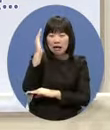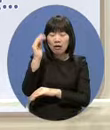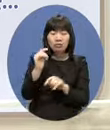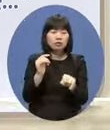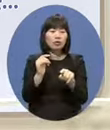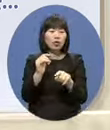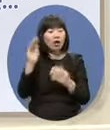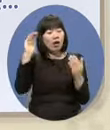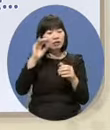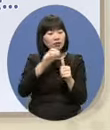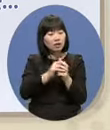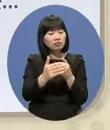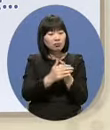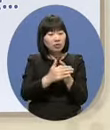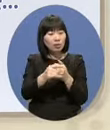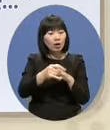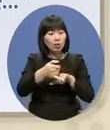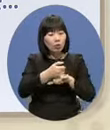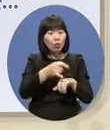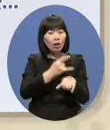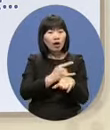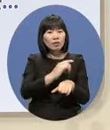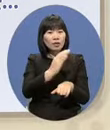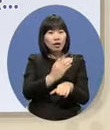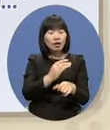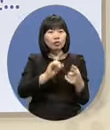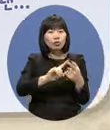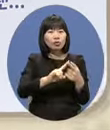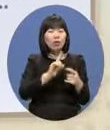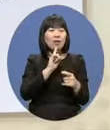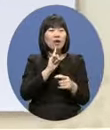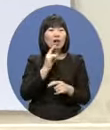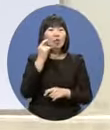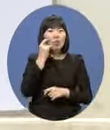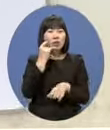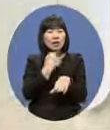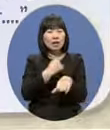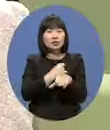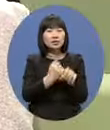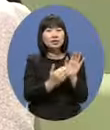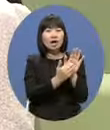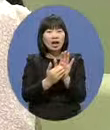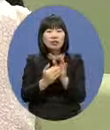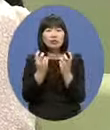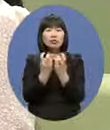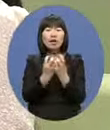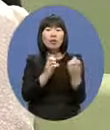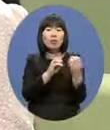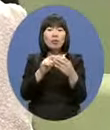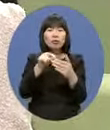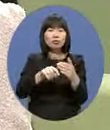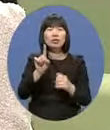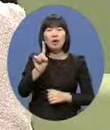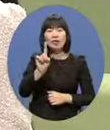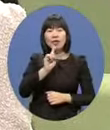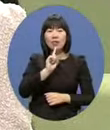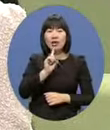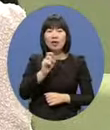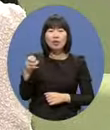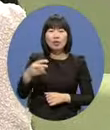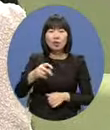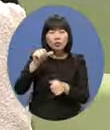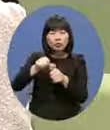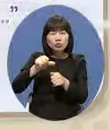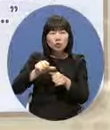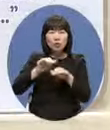학생이잖아 뭐 요런 것도 말을 하지 못하게 만드는 이제 단절시키는 대화법 중에 하나고요 요거 충고 또는